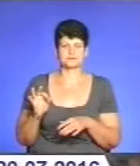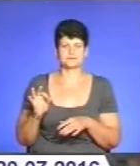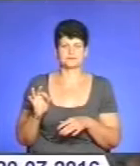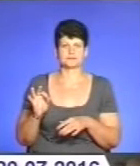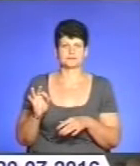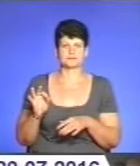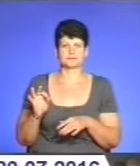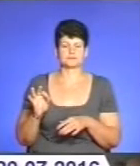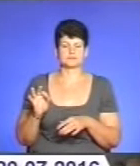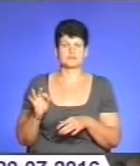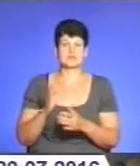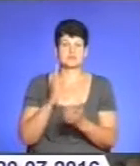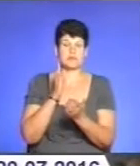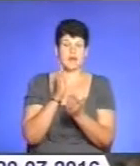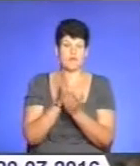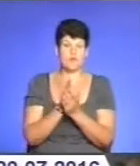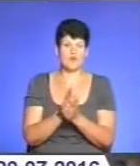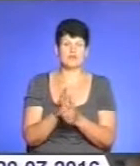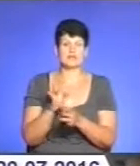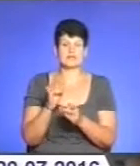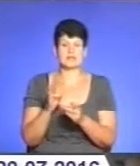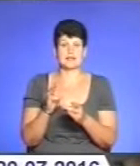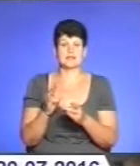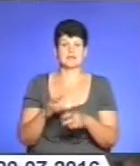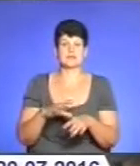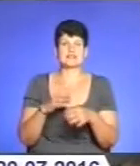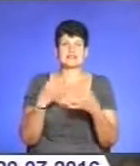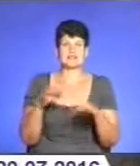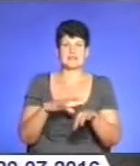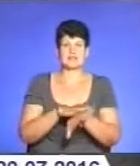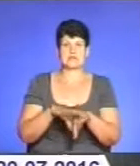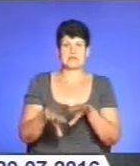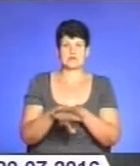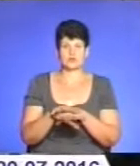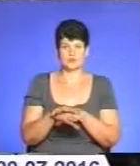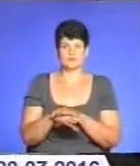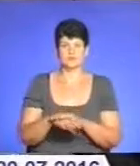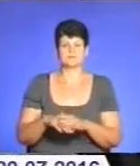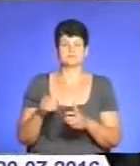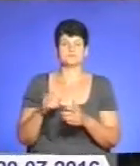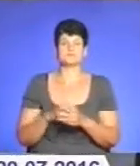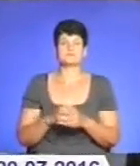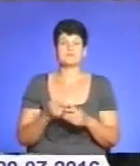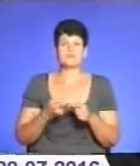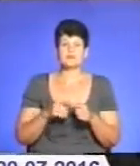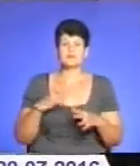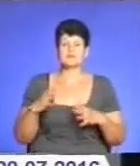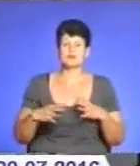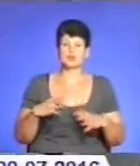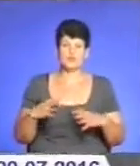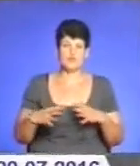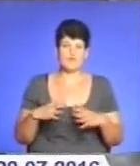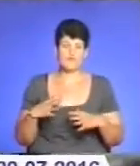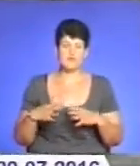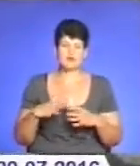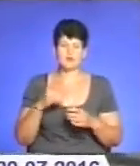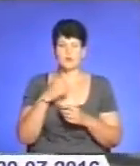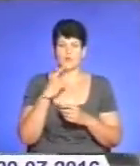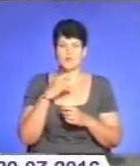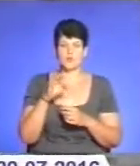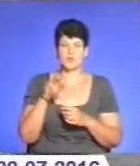акції, спрямованої на звільнення заручників і нейтралізацію озброєних злочинців. Такі тренування, каже оперуповноважений оперативної